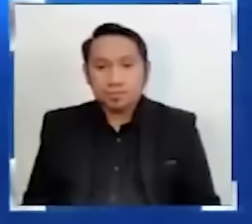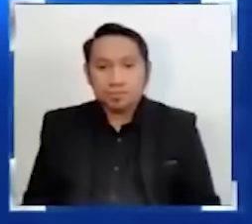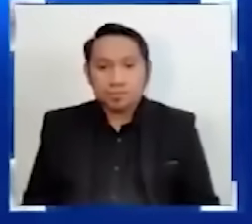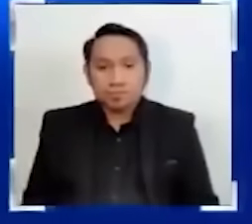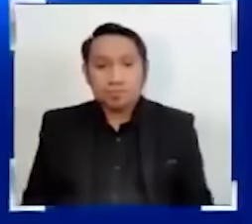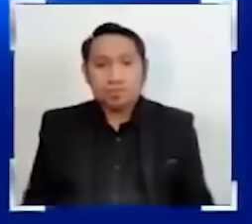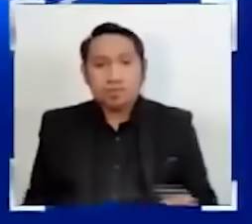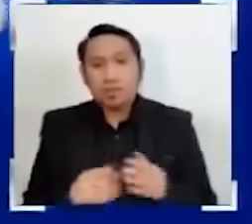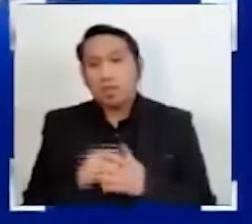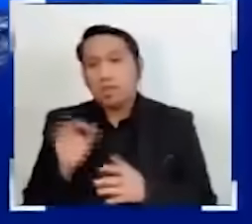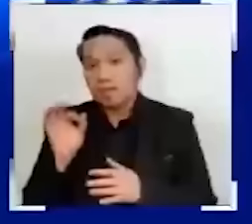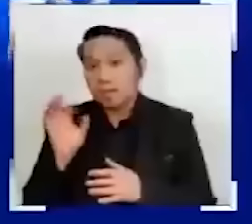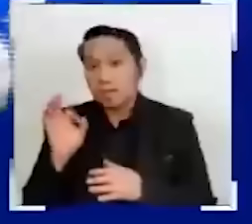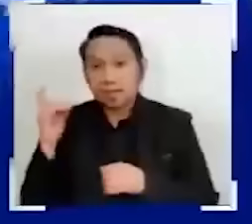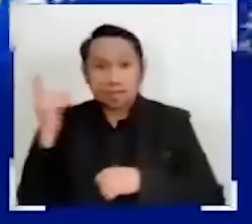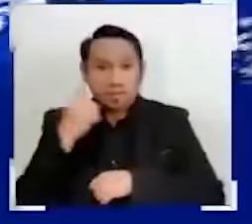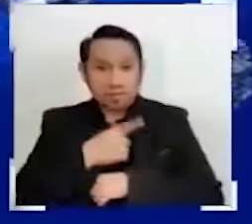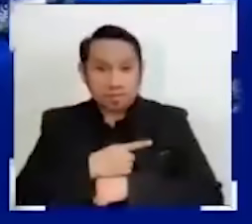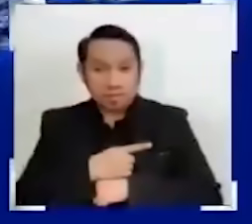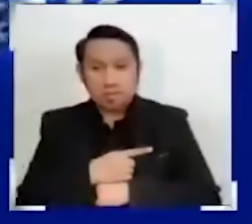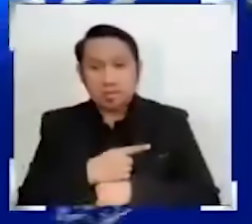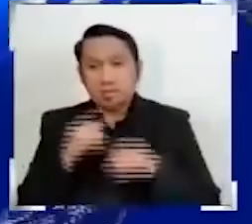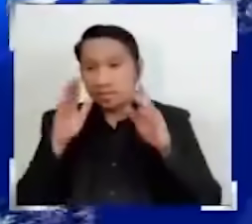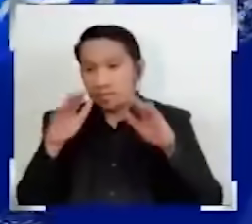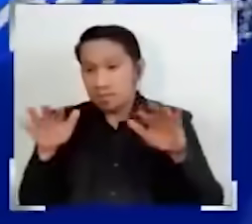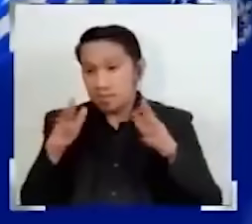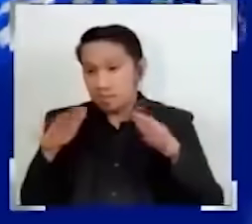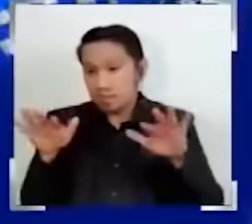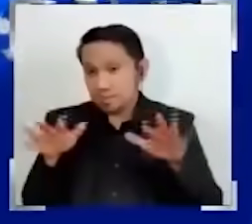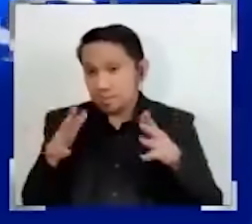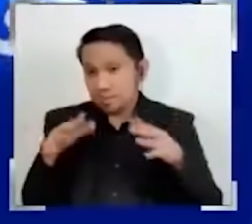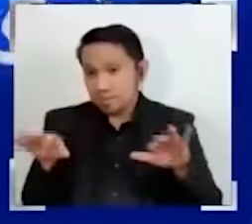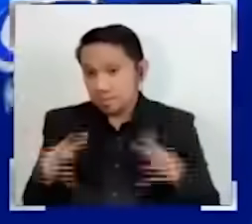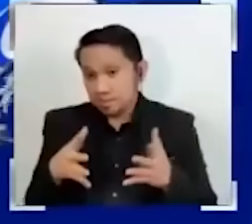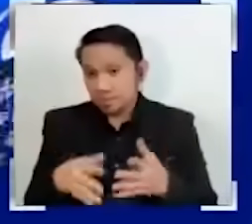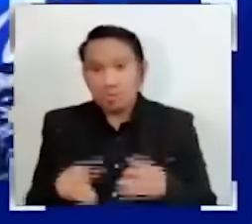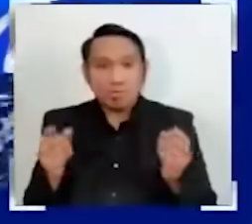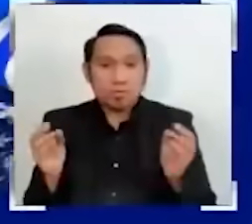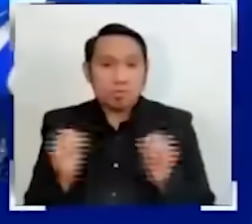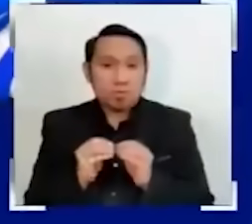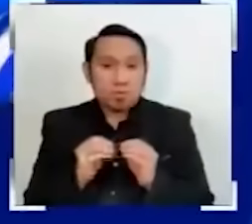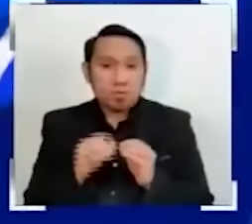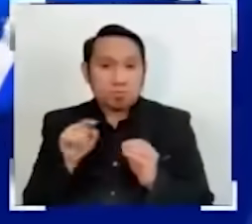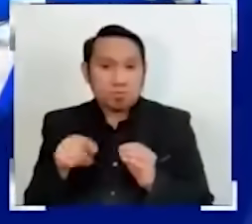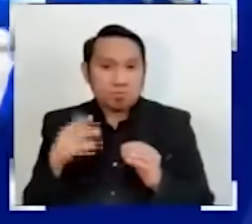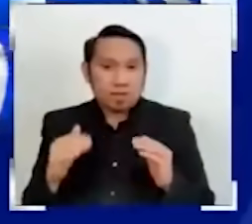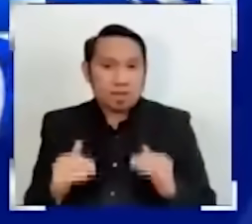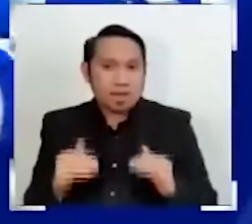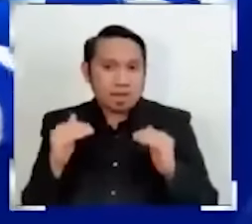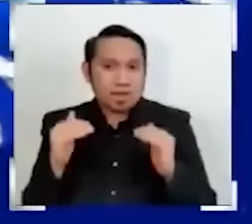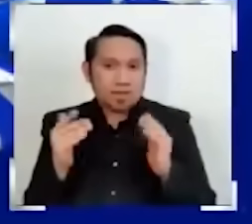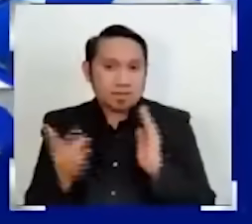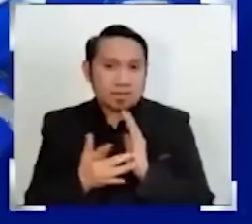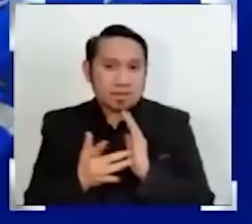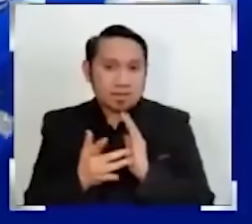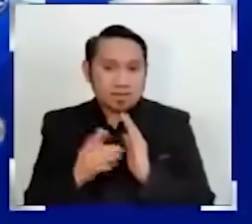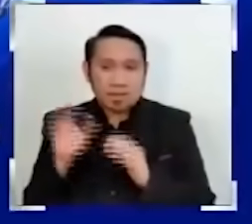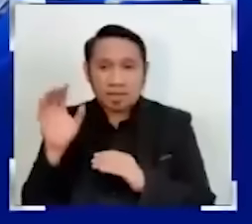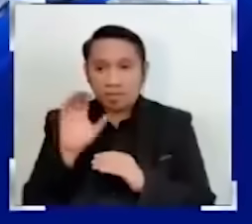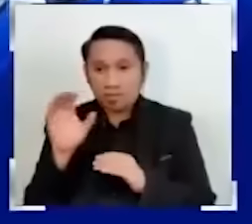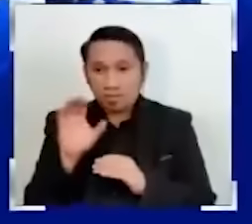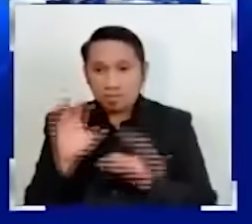19 na araw na lang, Pasko na. Lalo pang naging makulay ang Pasko sa tulong ng high-tech na Christmas display sa